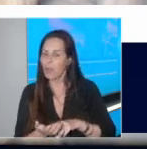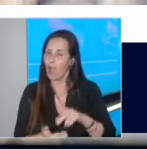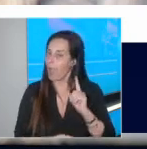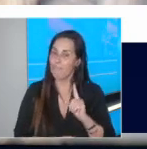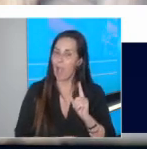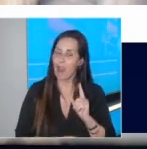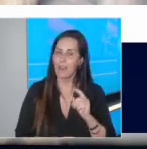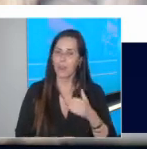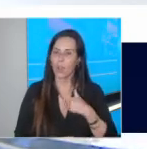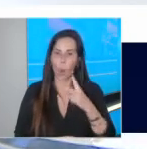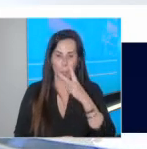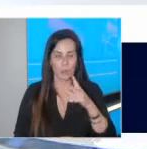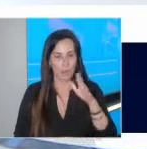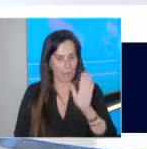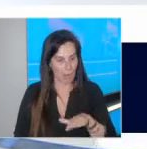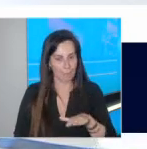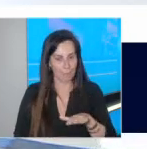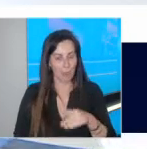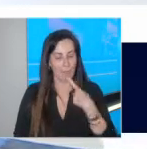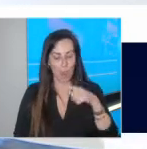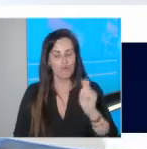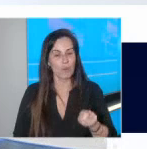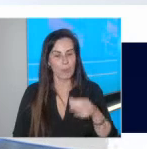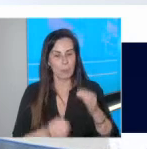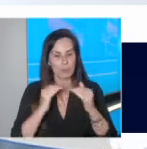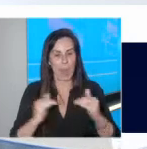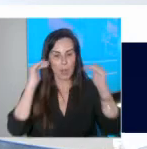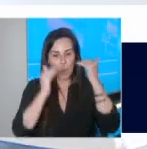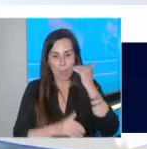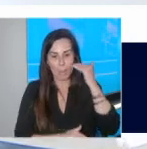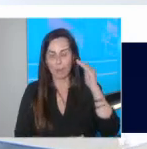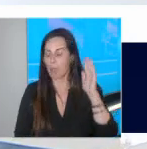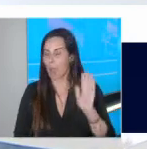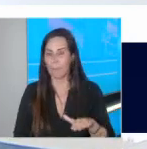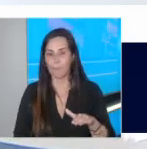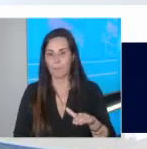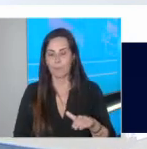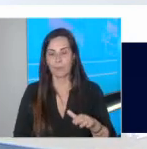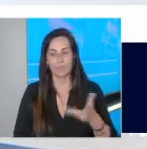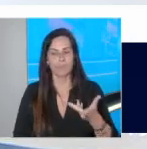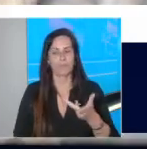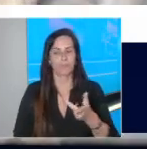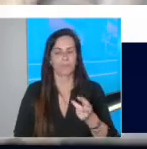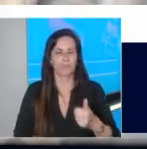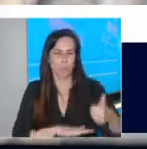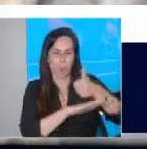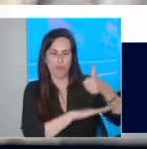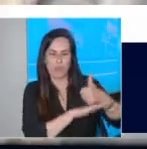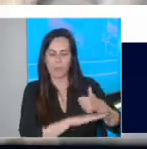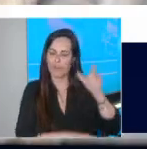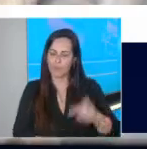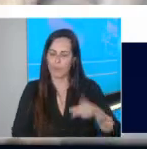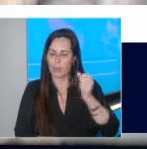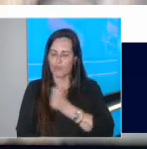אבל בעצם אנחנו רואים שגם דיברנו על שופטי בית המשפט העליון, אבל גם מושלים במדינות שהם אנשים יותר